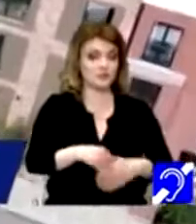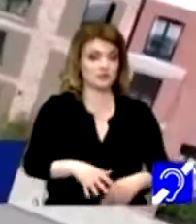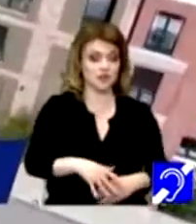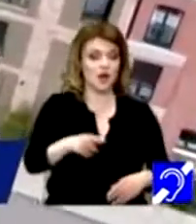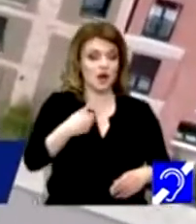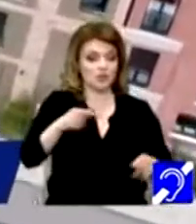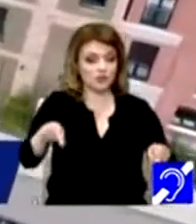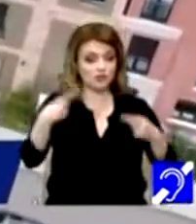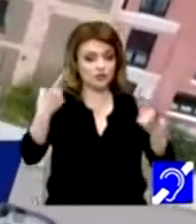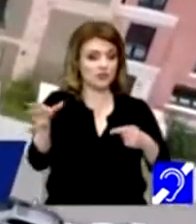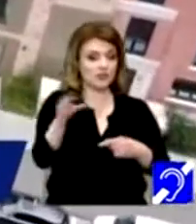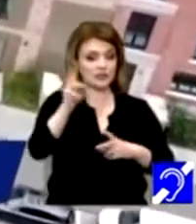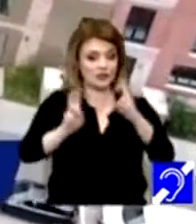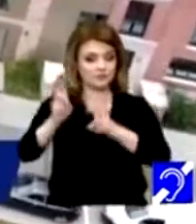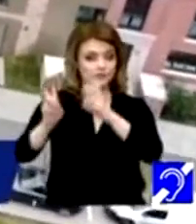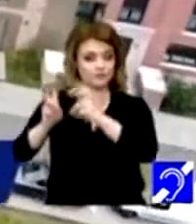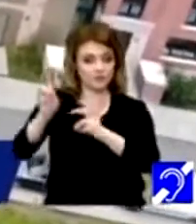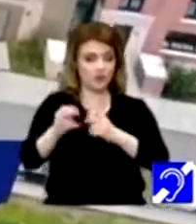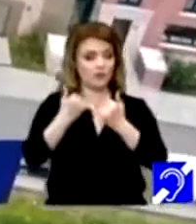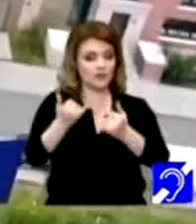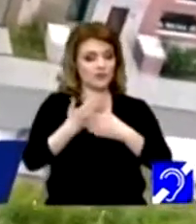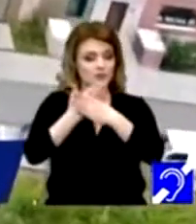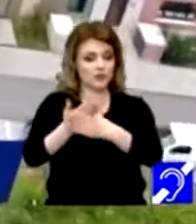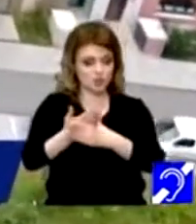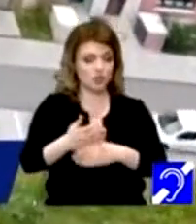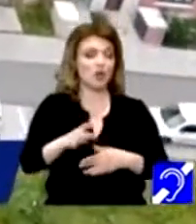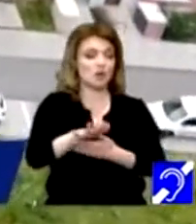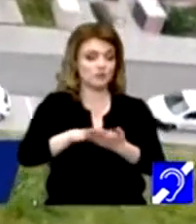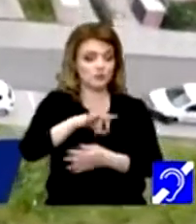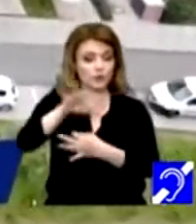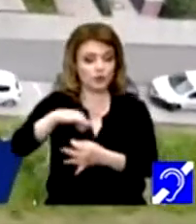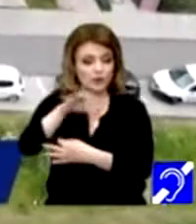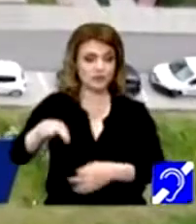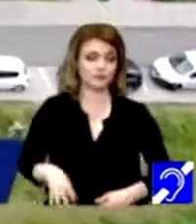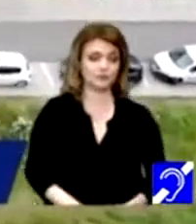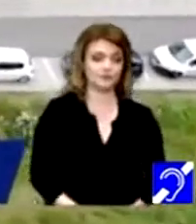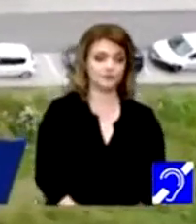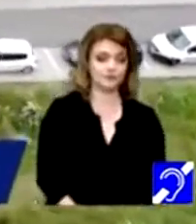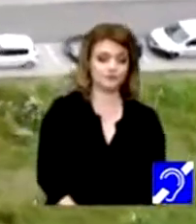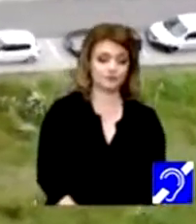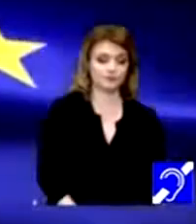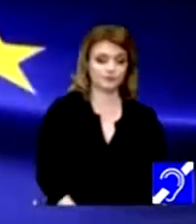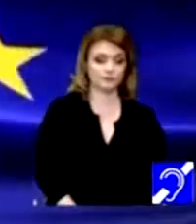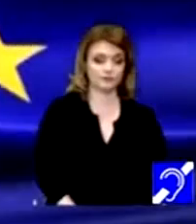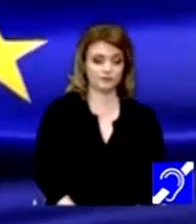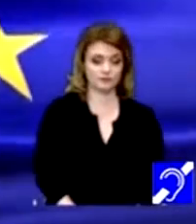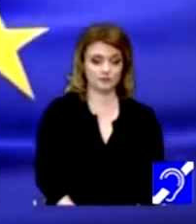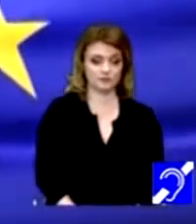și inovare a întreprinderilor, oferindu-le sprijin pentru derularea proiectelor inovatoare, ecologice și digitale.